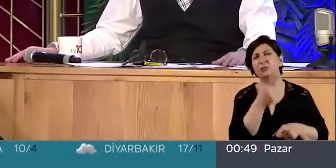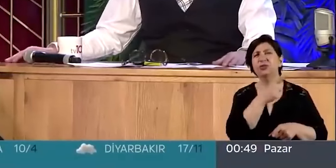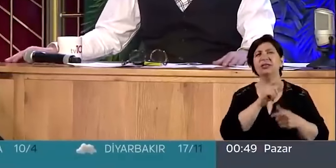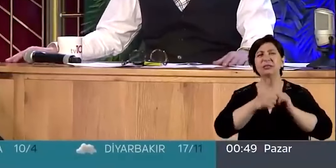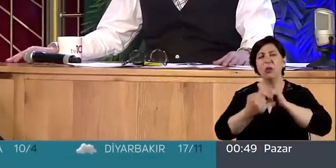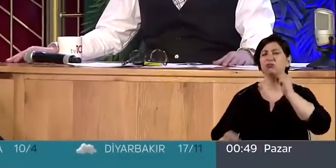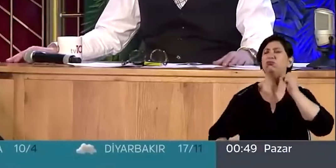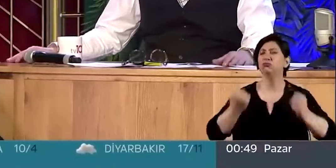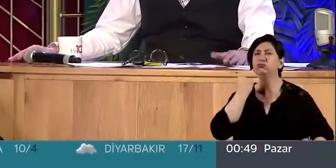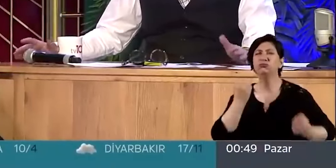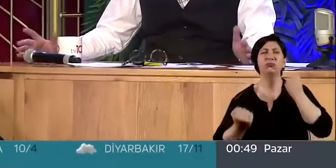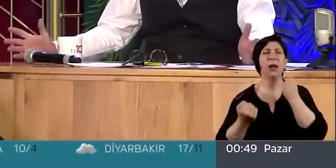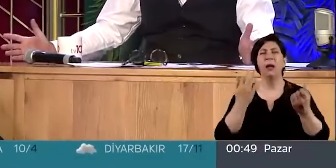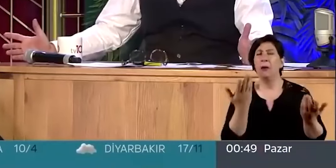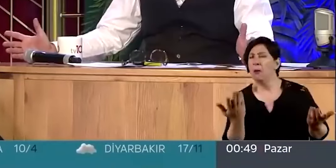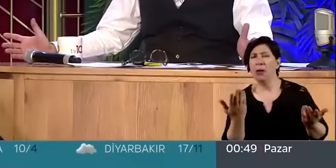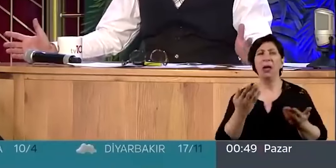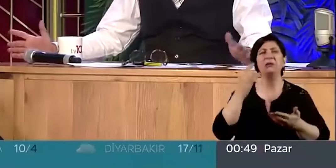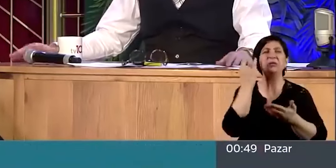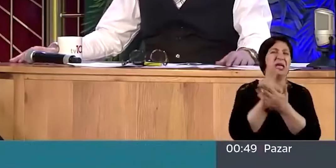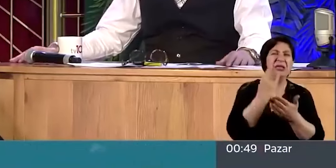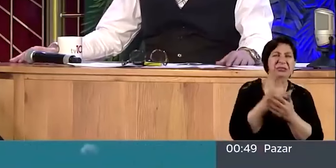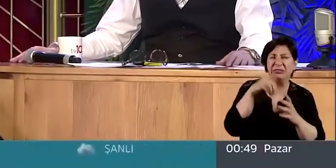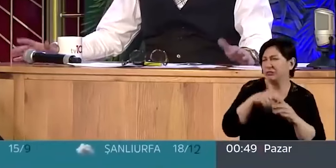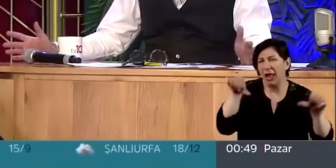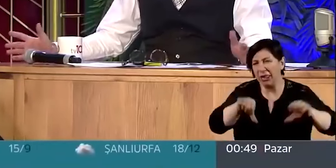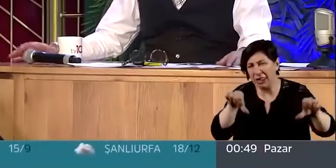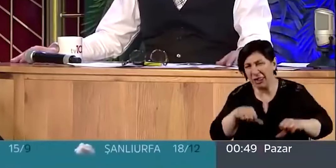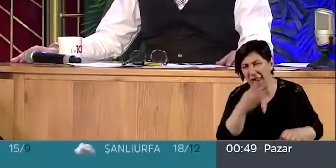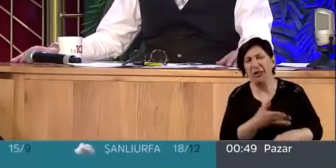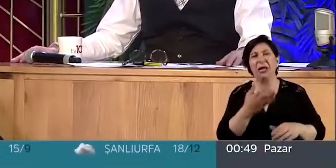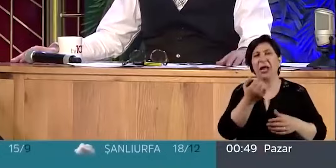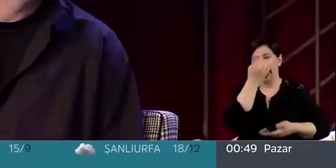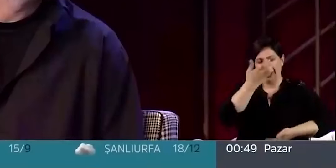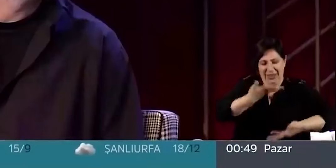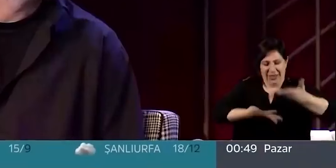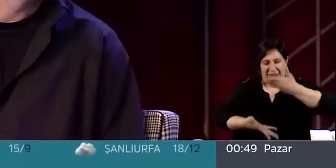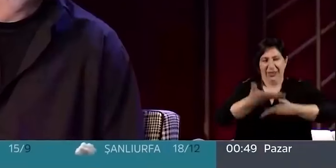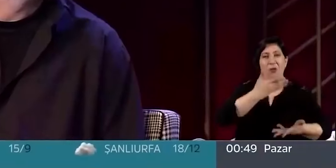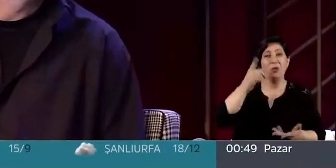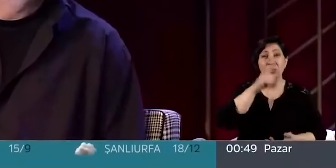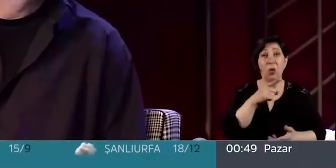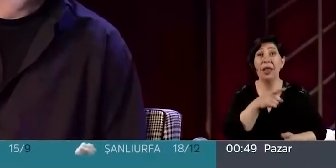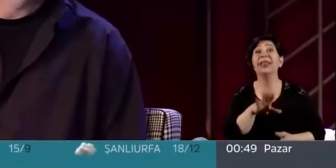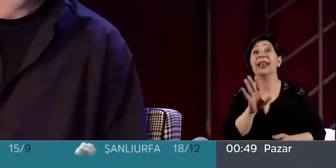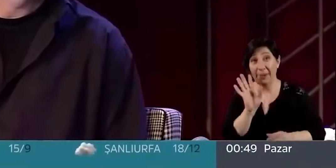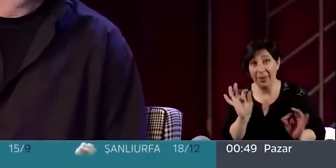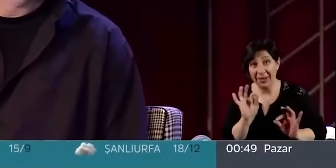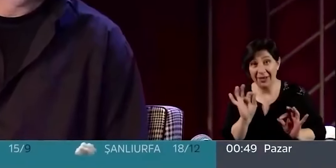sadece spor yapar falan. Cinsel performansları da zayıftır. Kan deveranının yavaş olmasından dolayı. Öyle değil, değil